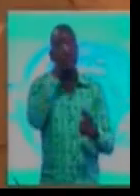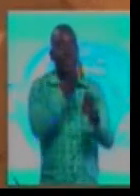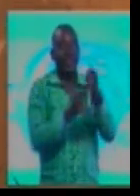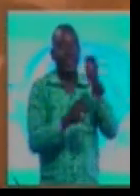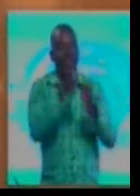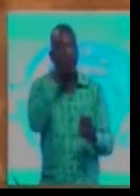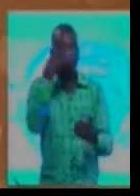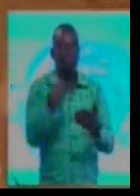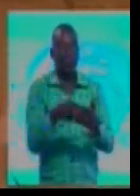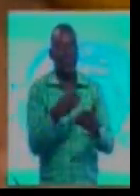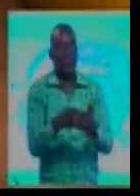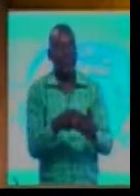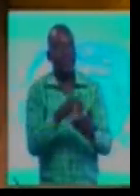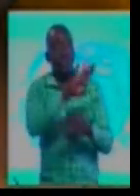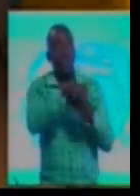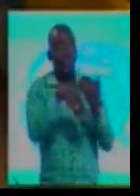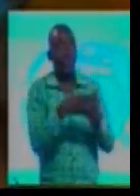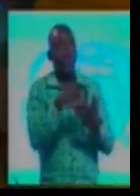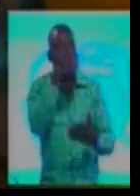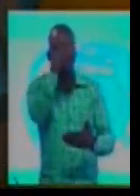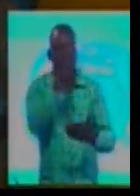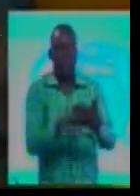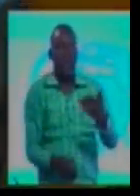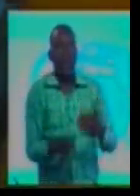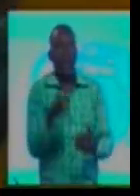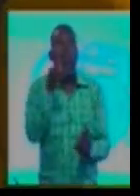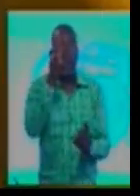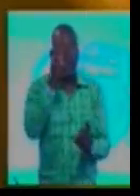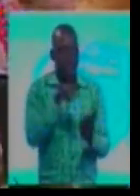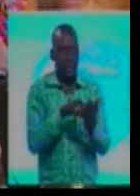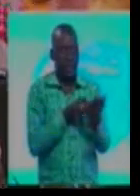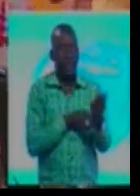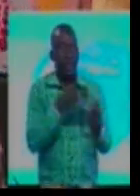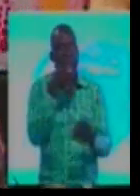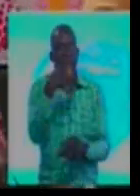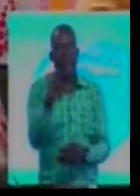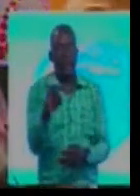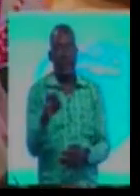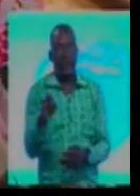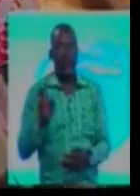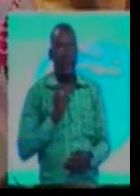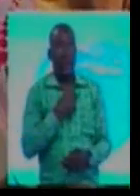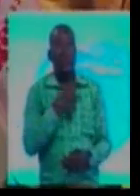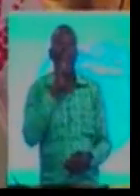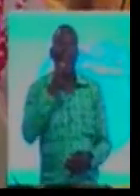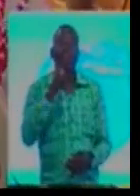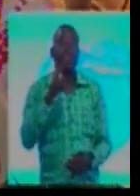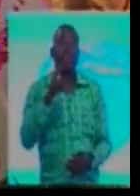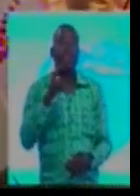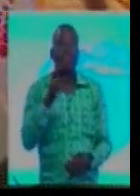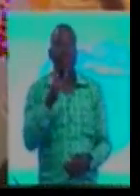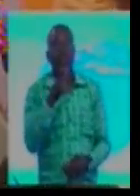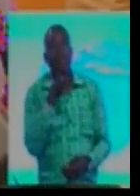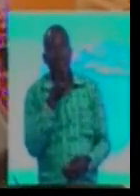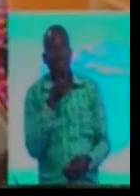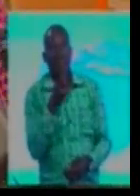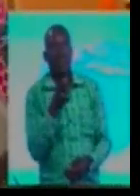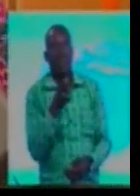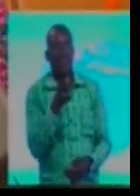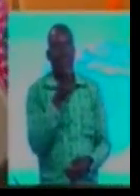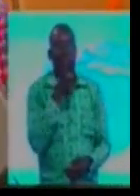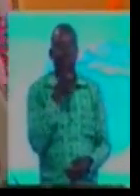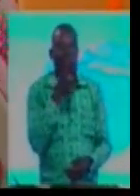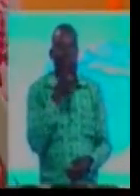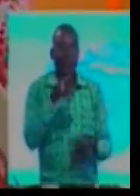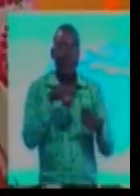de l'argent, le tout d'une valeur de 2 millions de francs CFA. Nous sommes des mamans. Et des mamans,